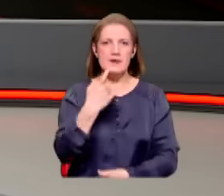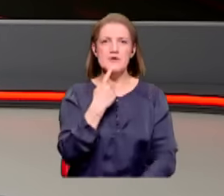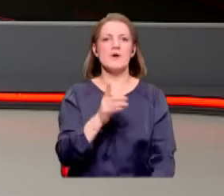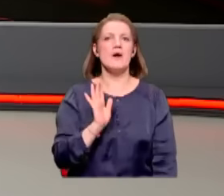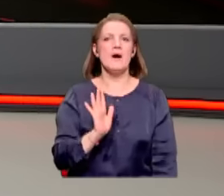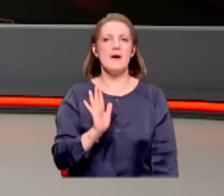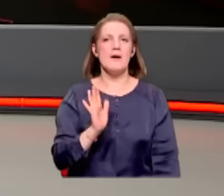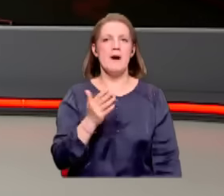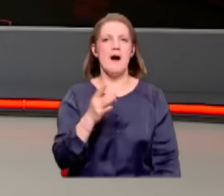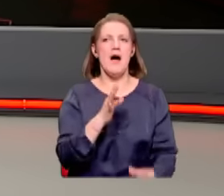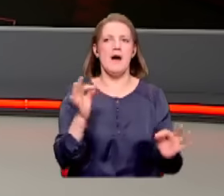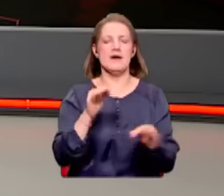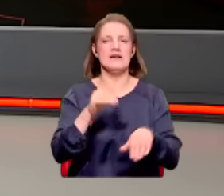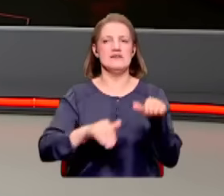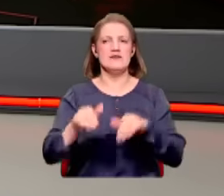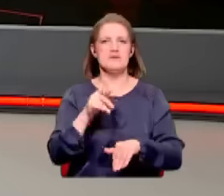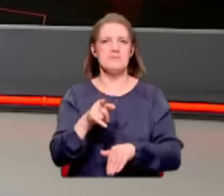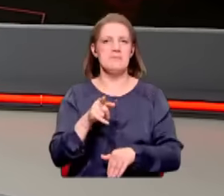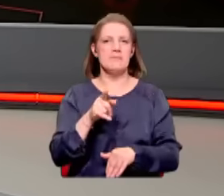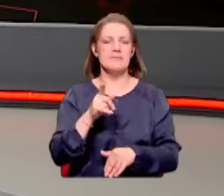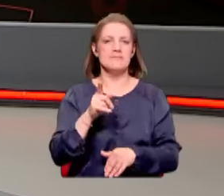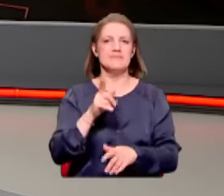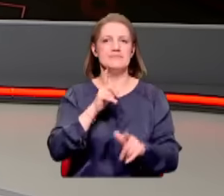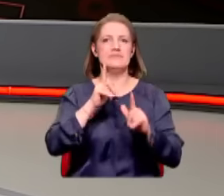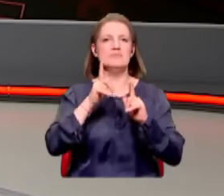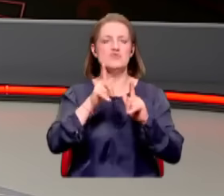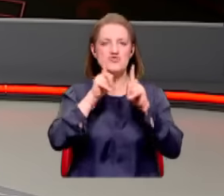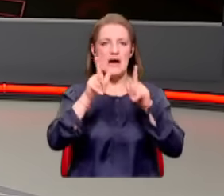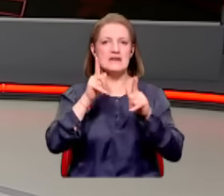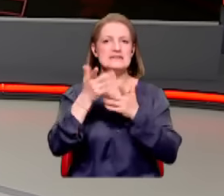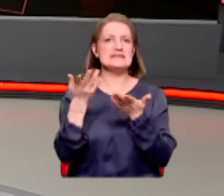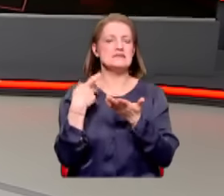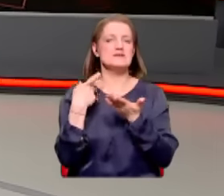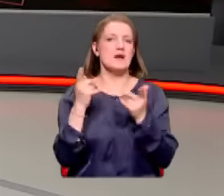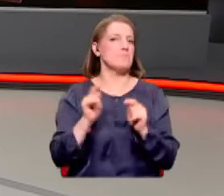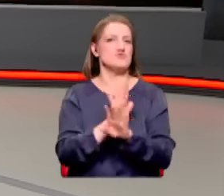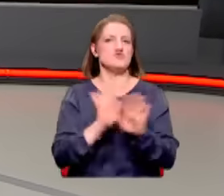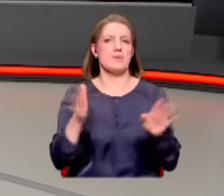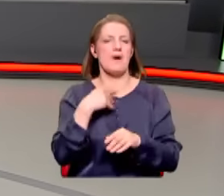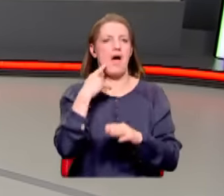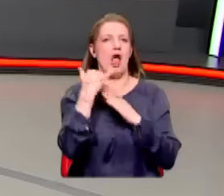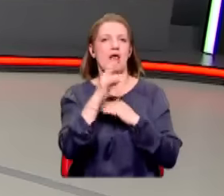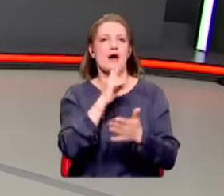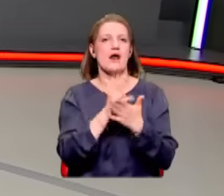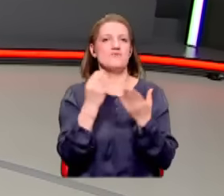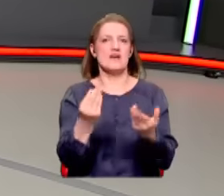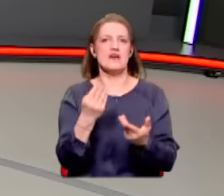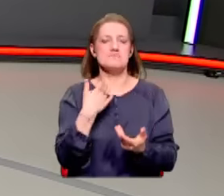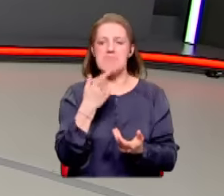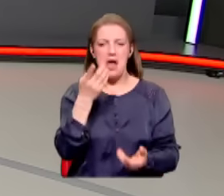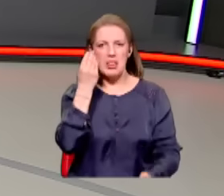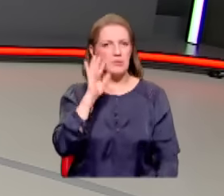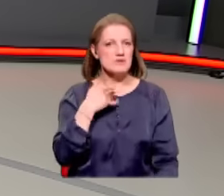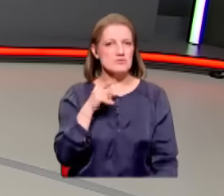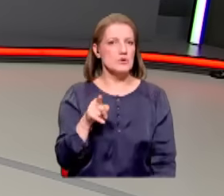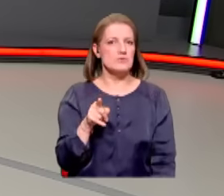ki erken seçim çağrısı yapmayacağım ben. Halk karar verecek. Ben anlamadım